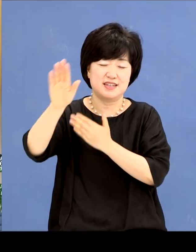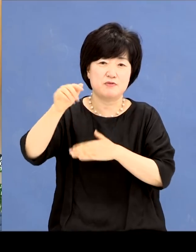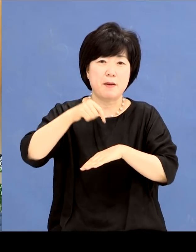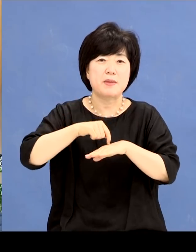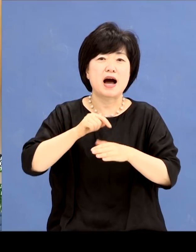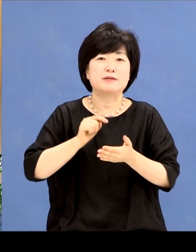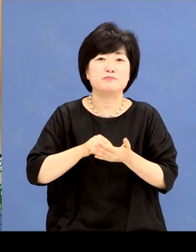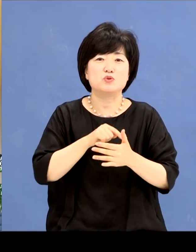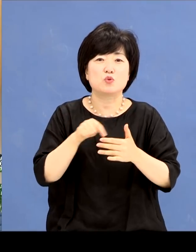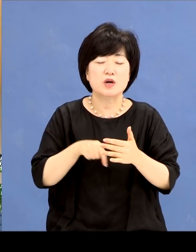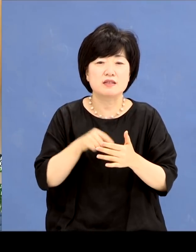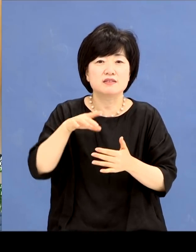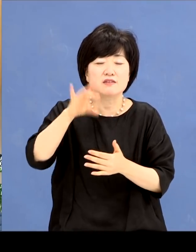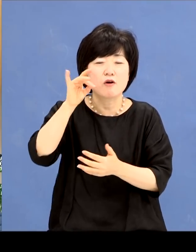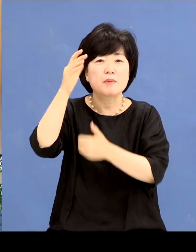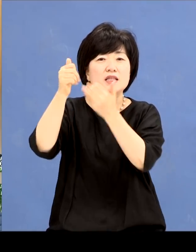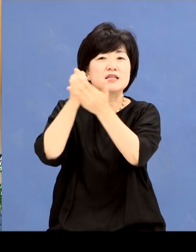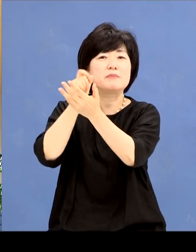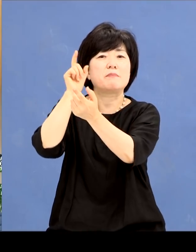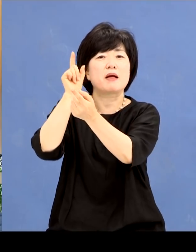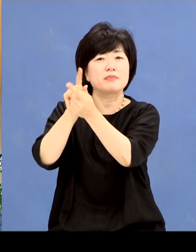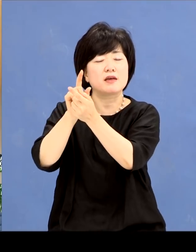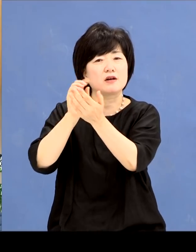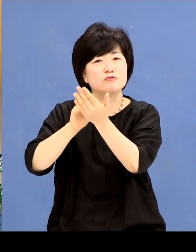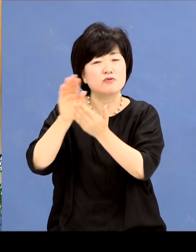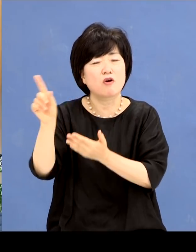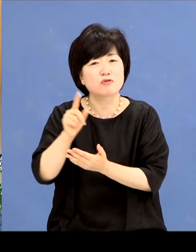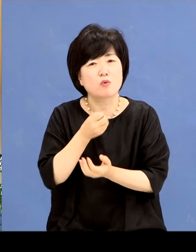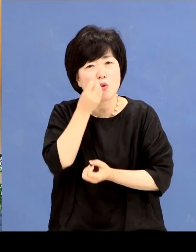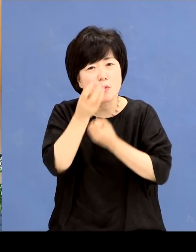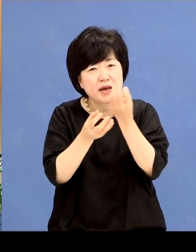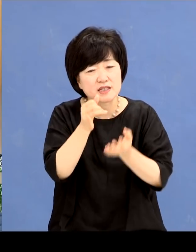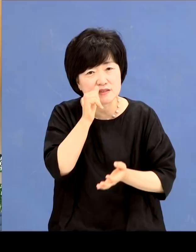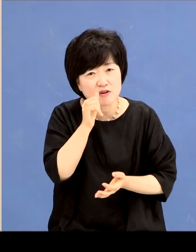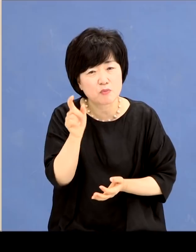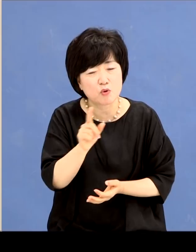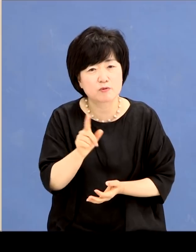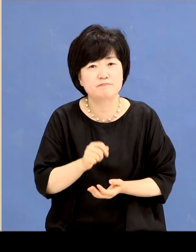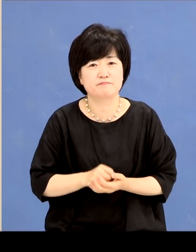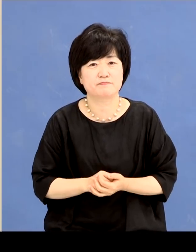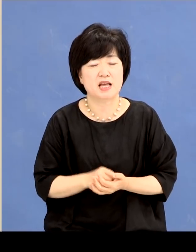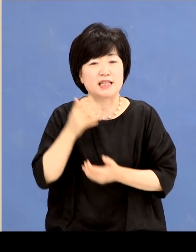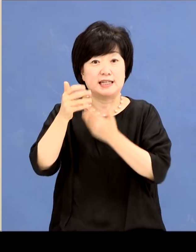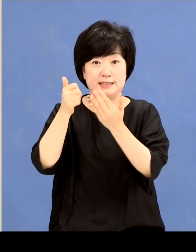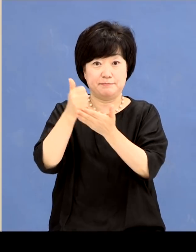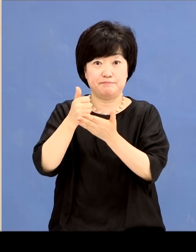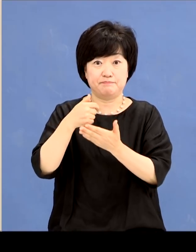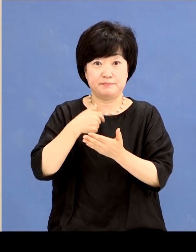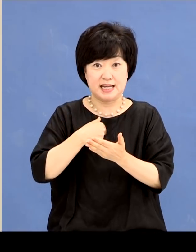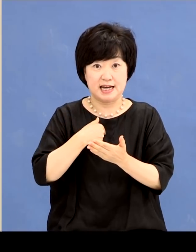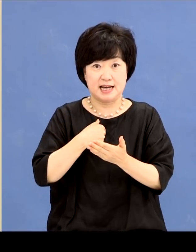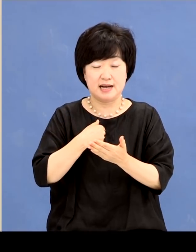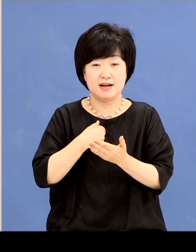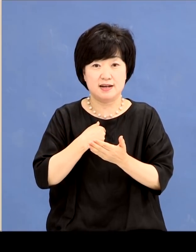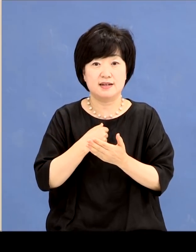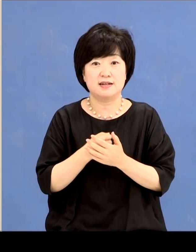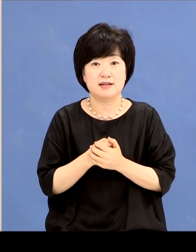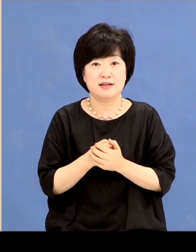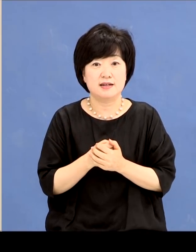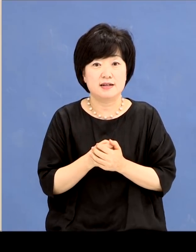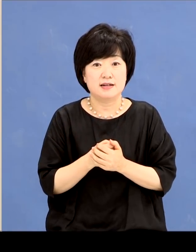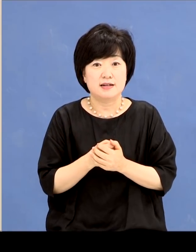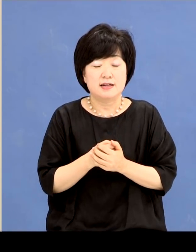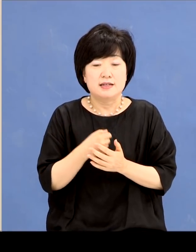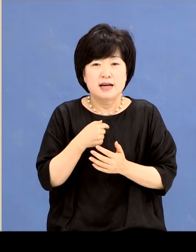마음 안에는 제가 처음 하나님을 만나면서 어떠한 고백을 했었냐면 하나님 저는 절대 이 선교제를 함부로